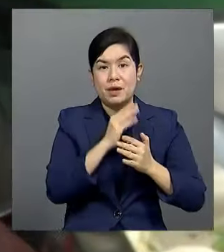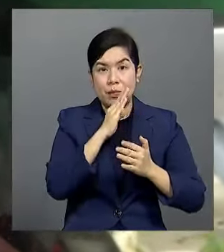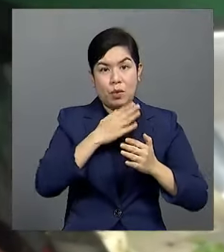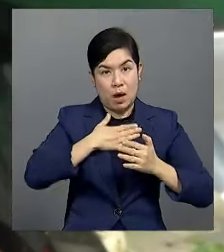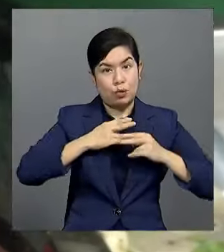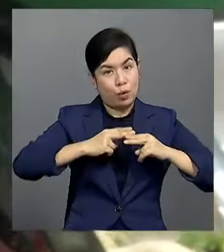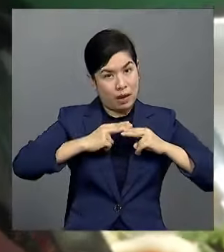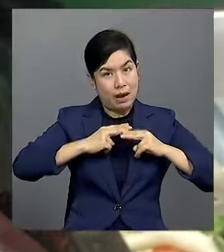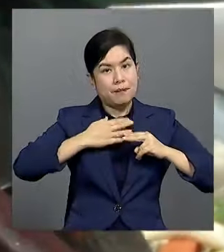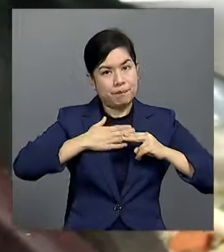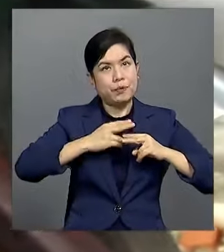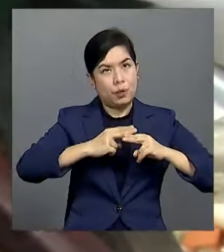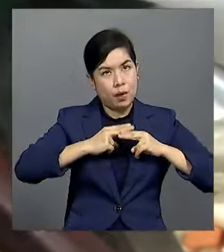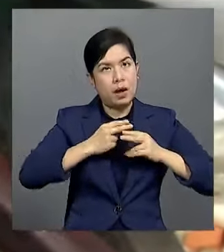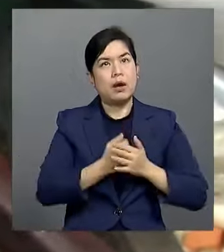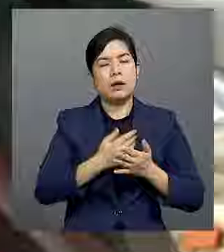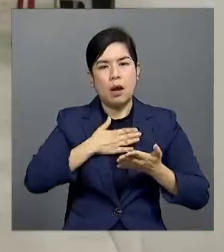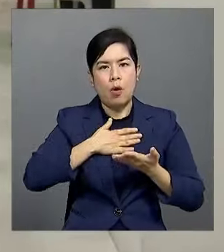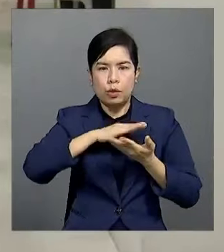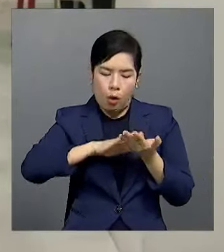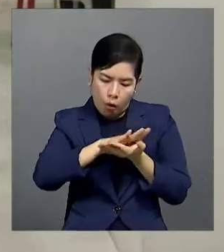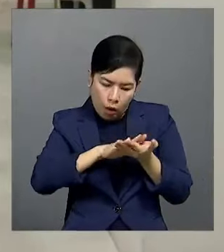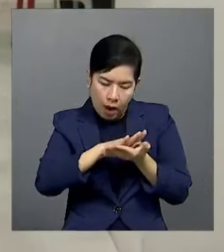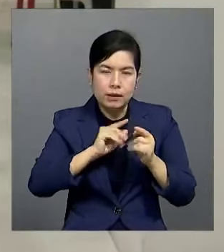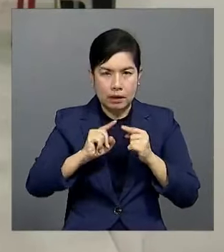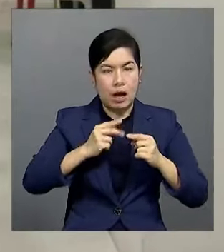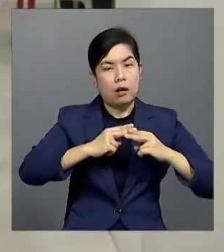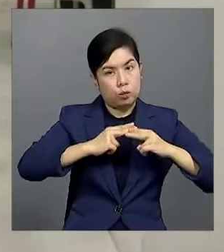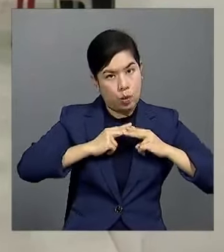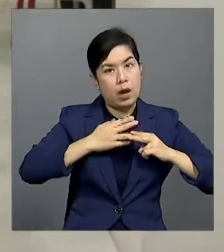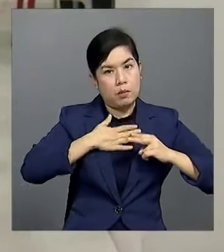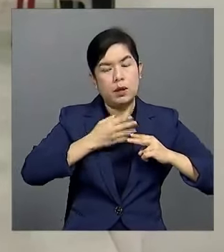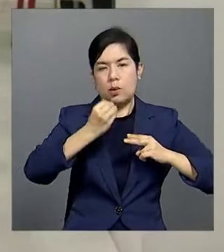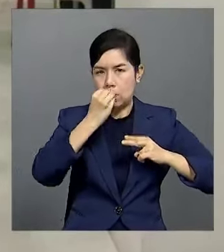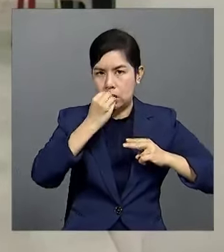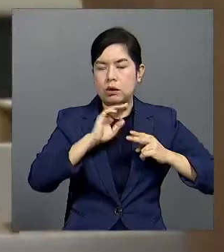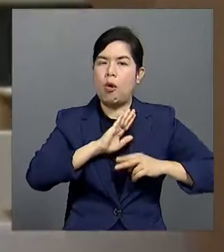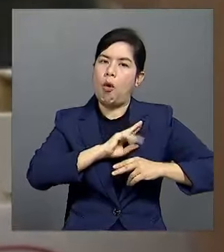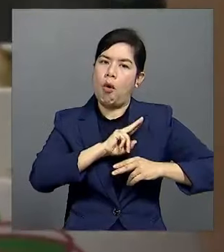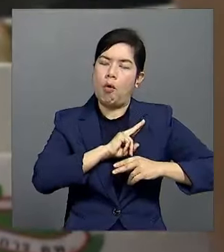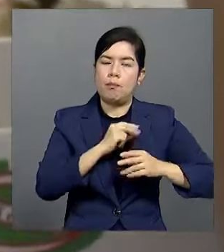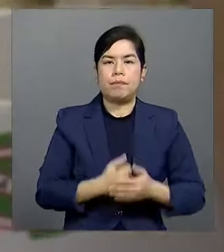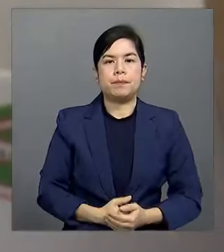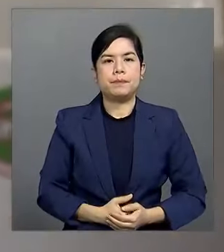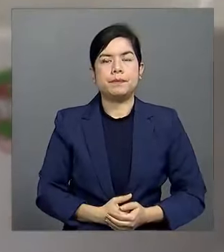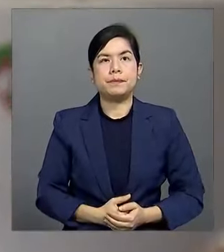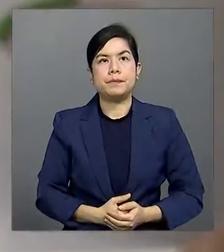ย่อมดูแลความสะอาดของภาชนะเขาเพราะว่าเขาบริโภคเครื่องดื่มด้วยตัวเองเนี่ยในตรงนี้เนี่ยก็น่าจะ